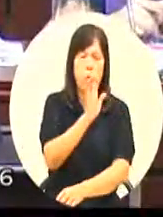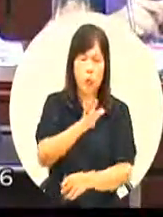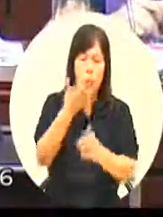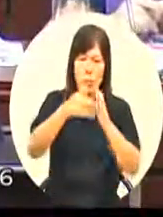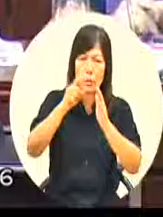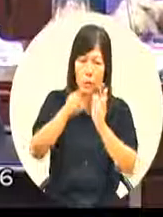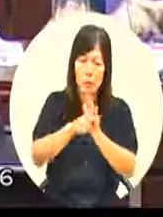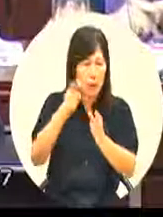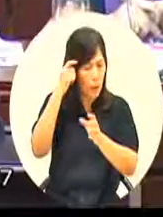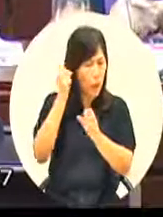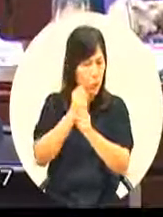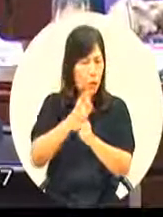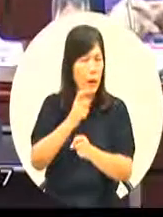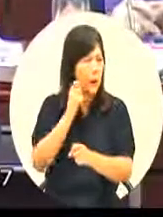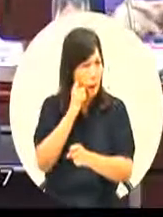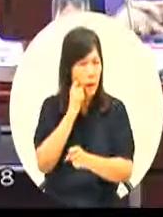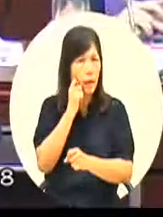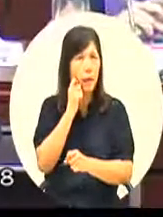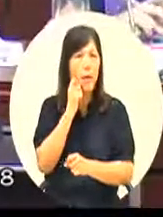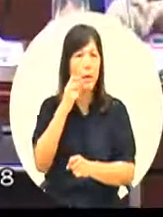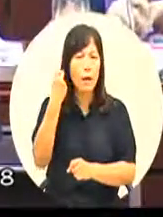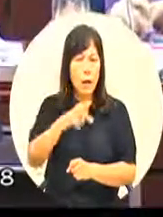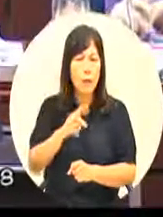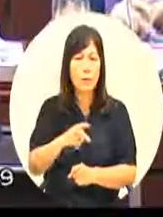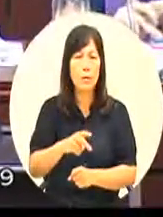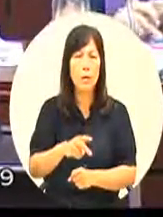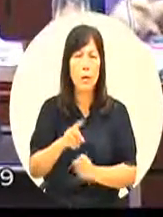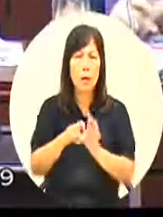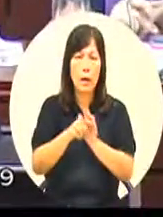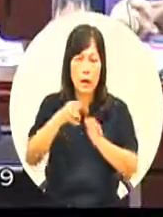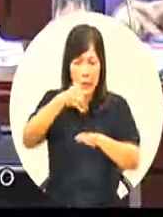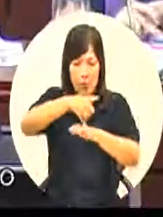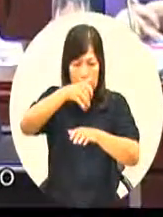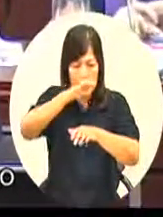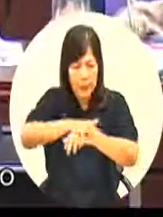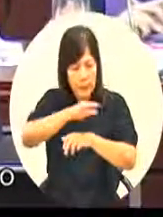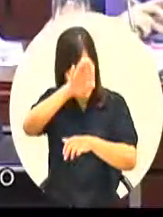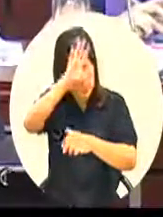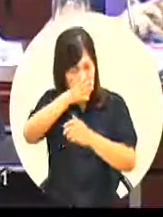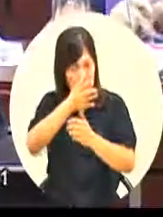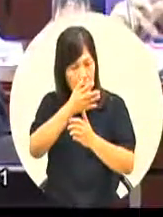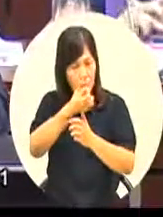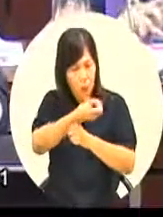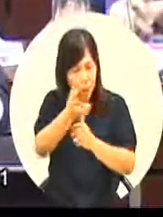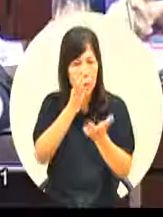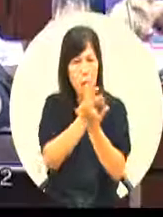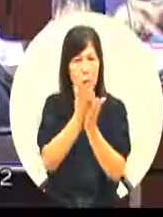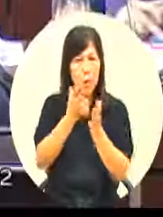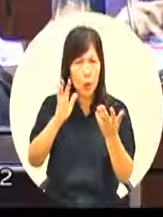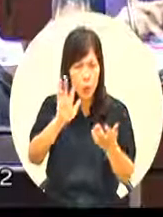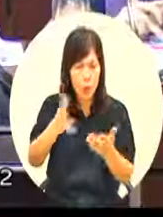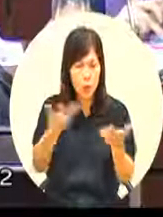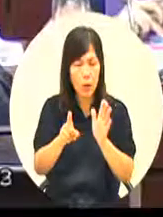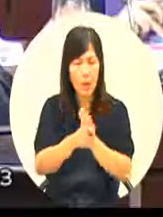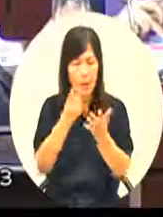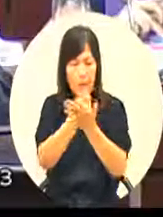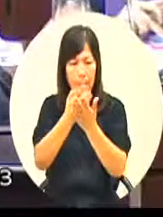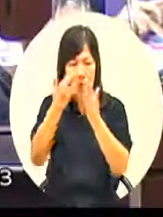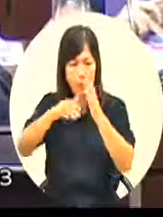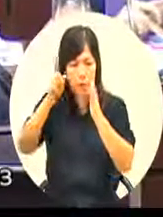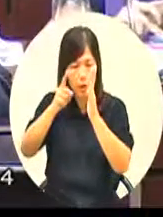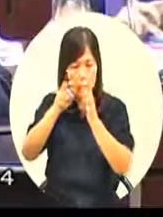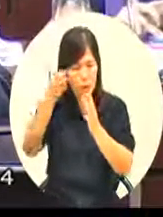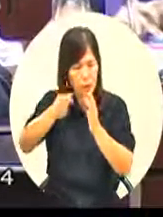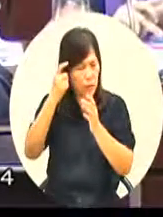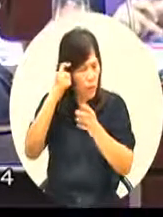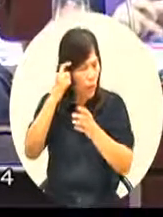营不是那么容易，然后又是有这个登革热等等的问题啊，所以学校的校长的满意度其实是下降